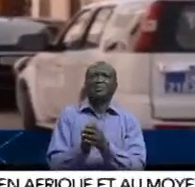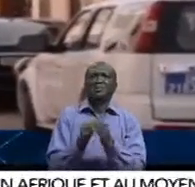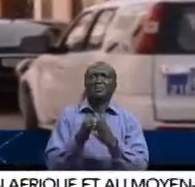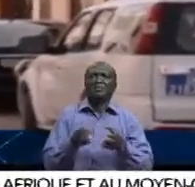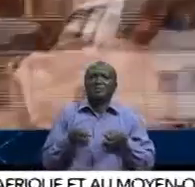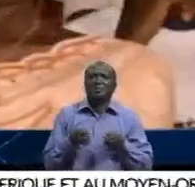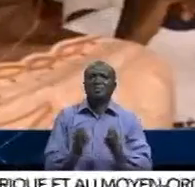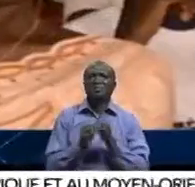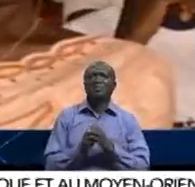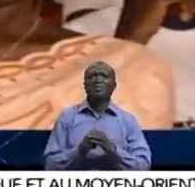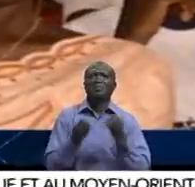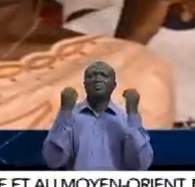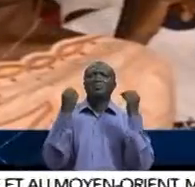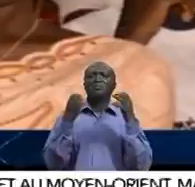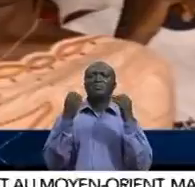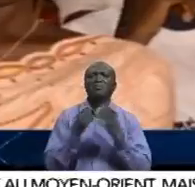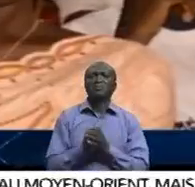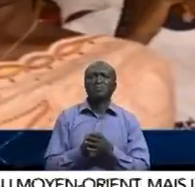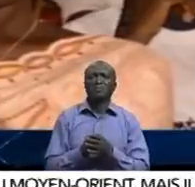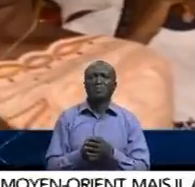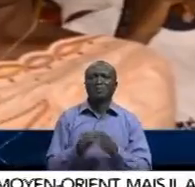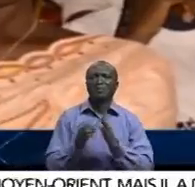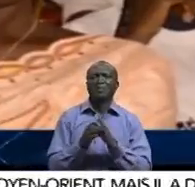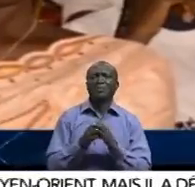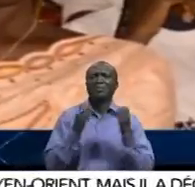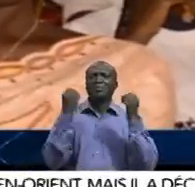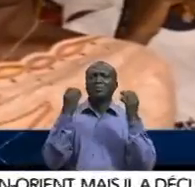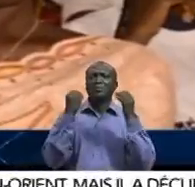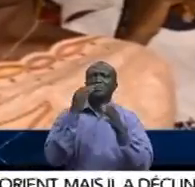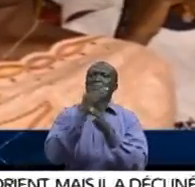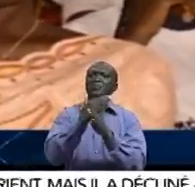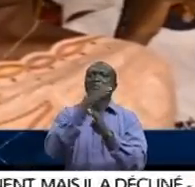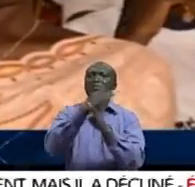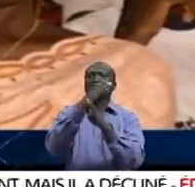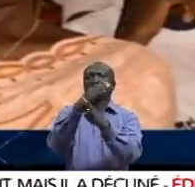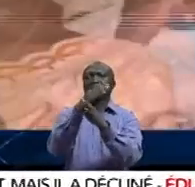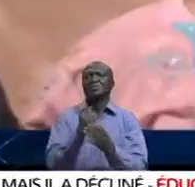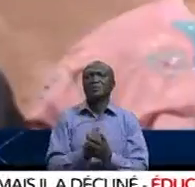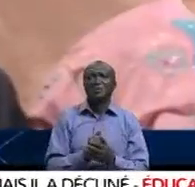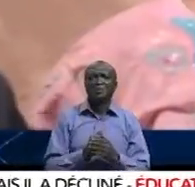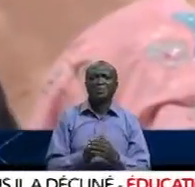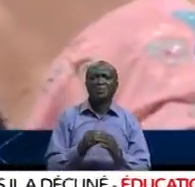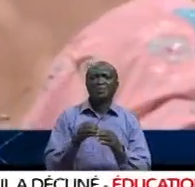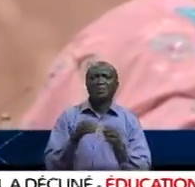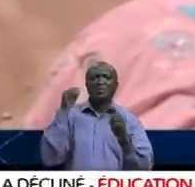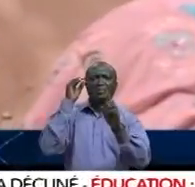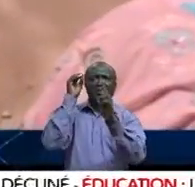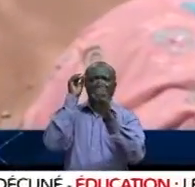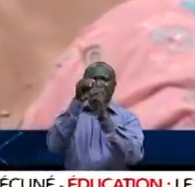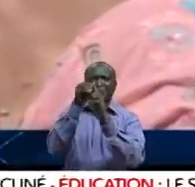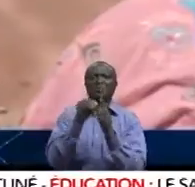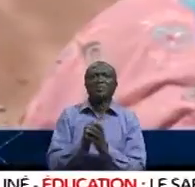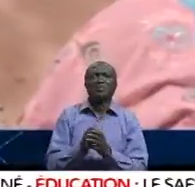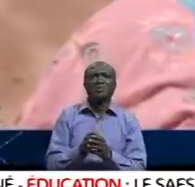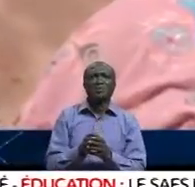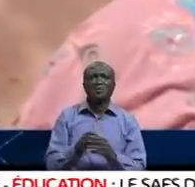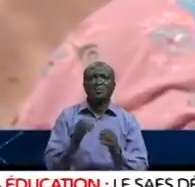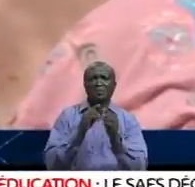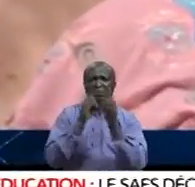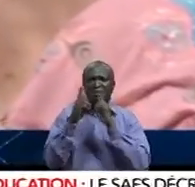Sénégal de nombreux obstacles se dressent encore devant l'atteinte des objectifs visés donc nous avons eu cette séance pour